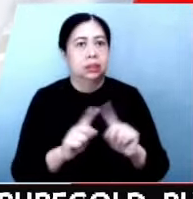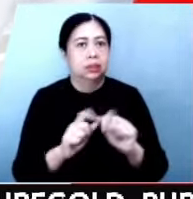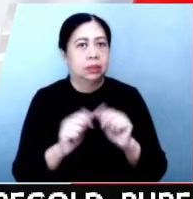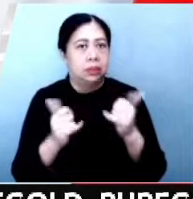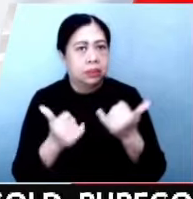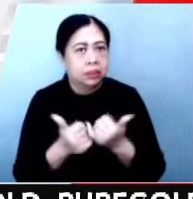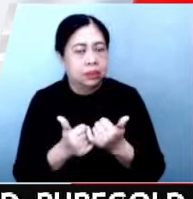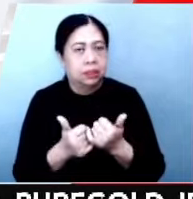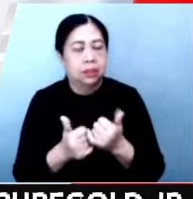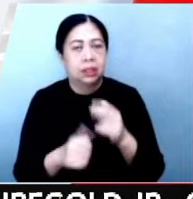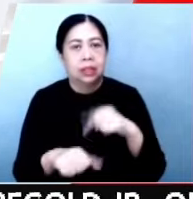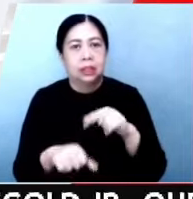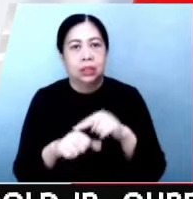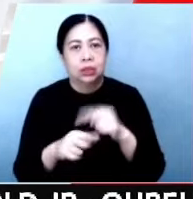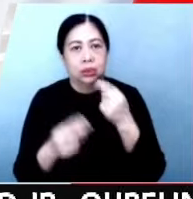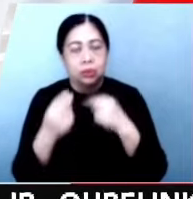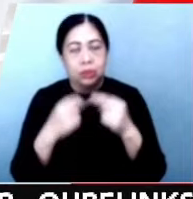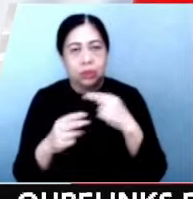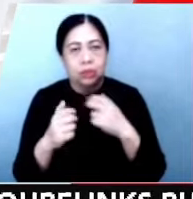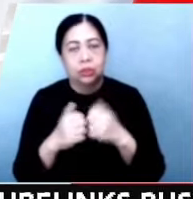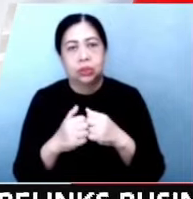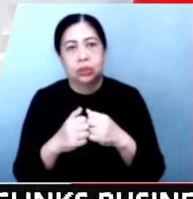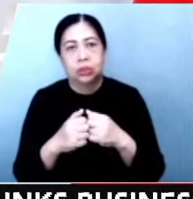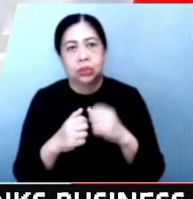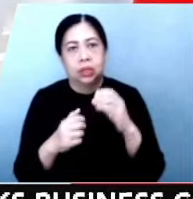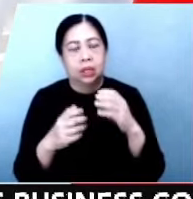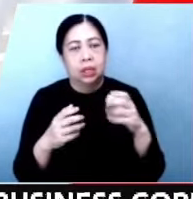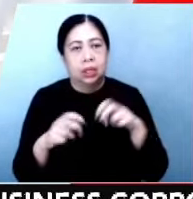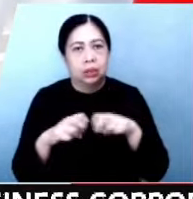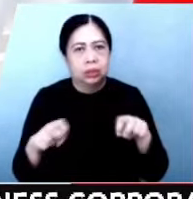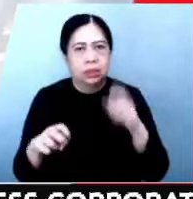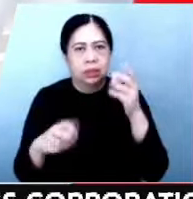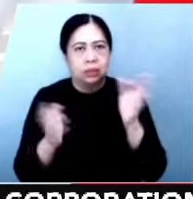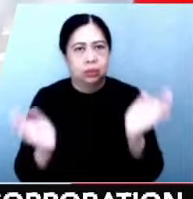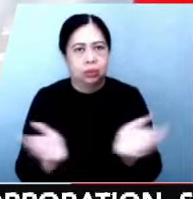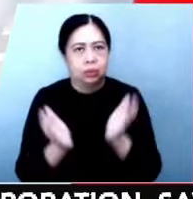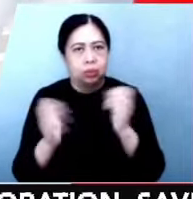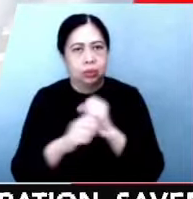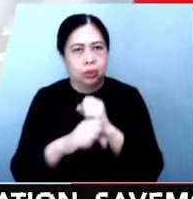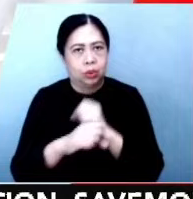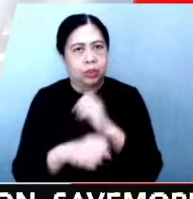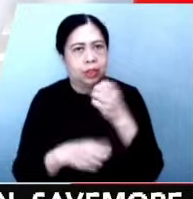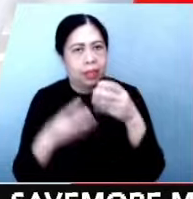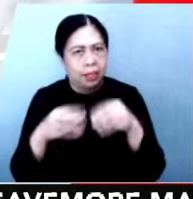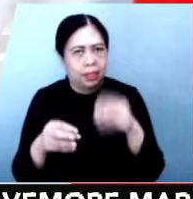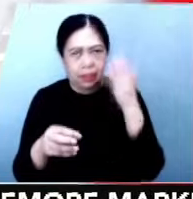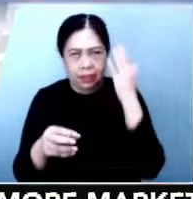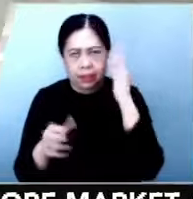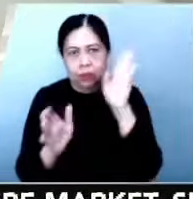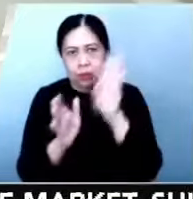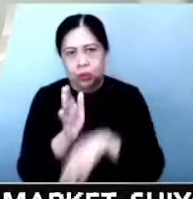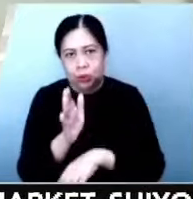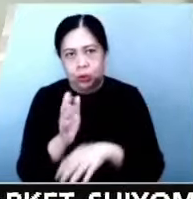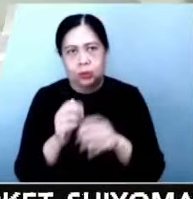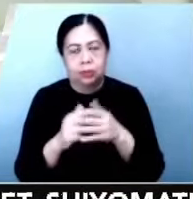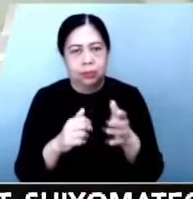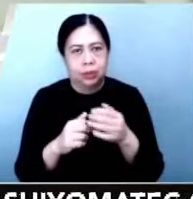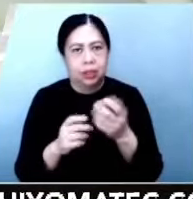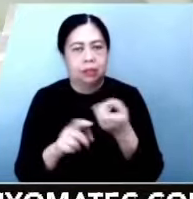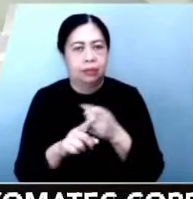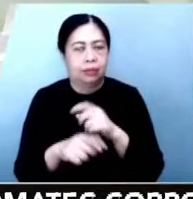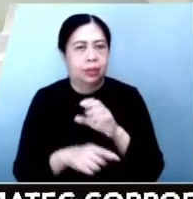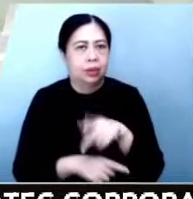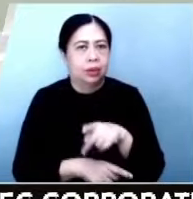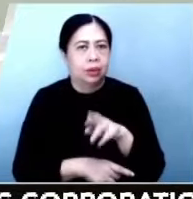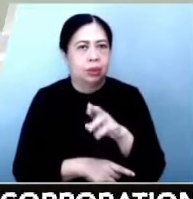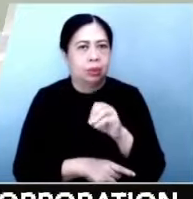Council para ma-promote ang egg. Dahil alam natin na ang itlog ay isa sa pinakamurang source ng protein. Ayon sa isang